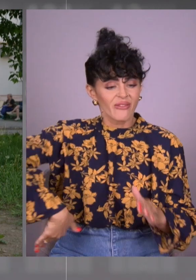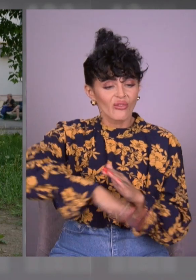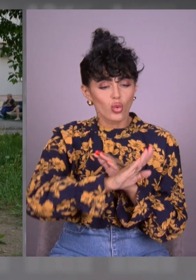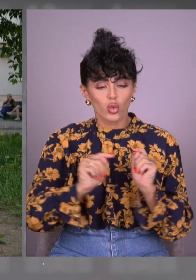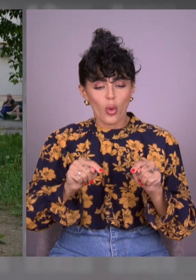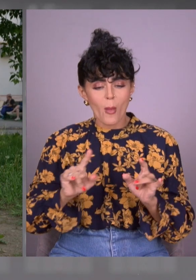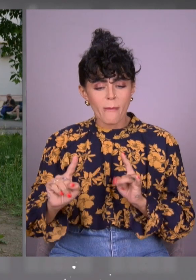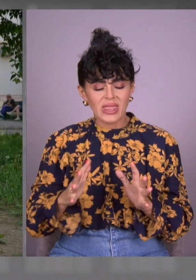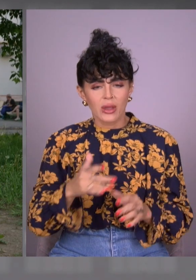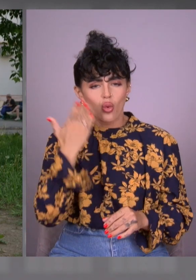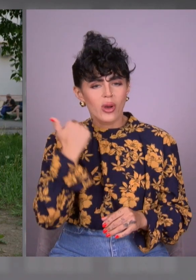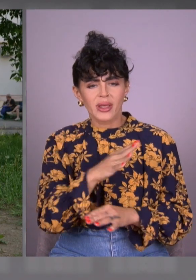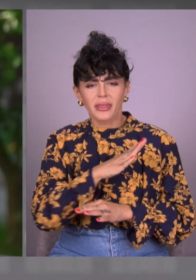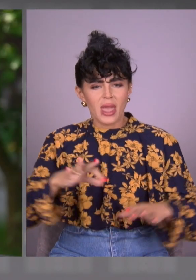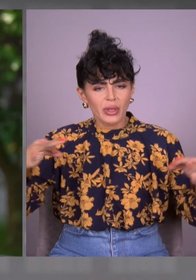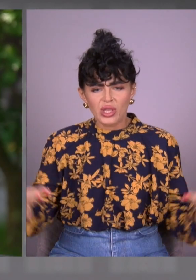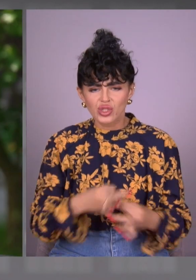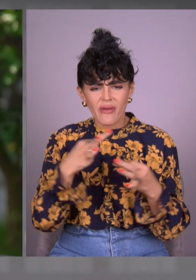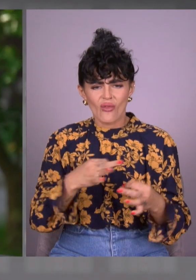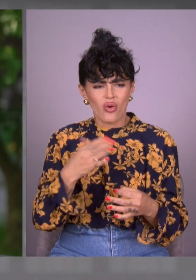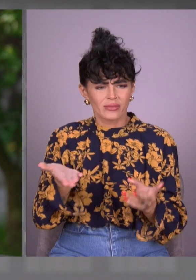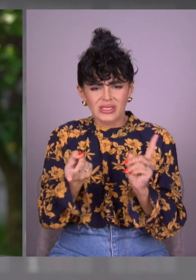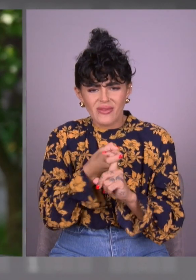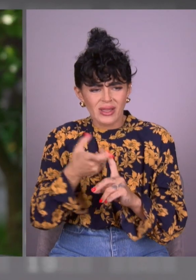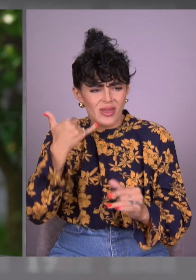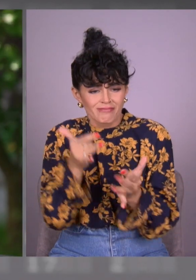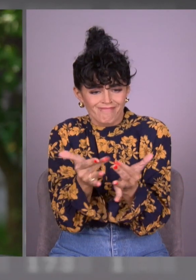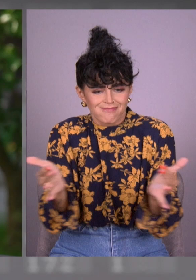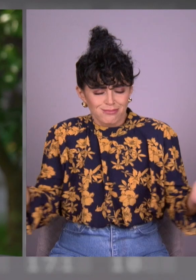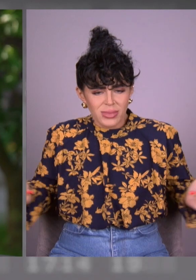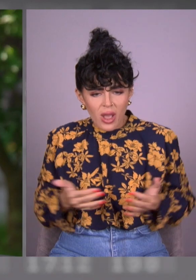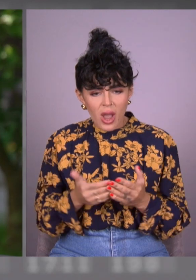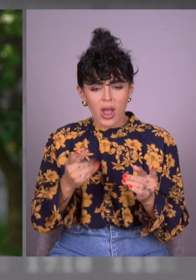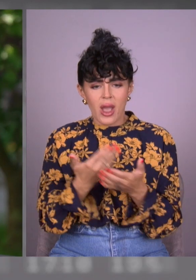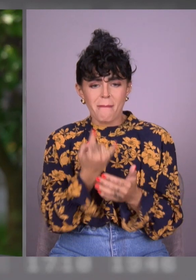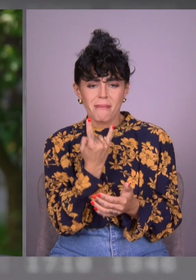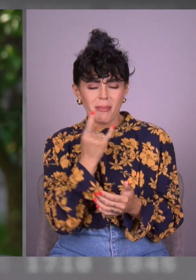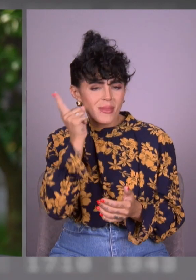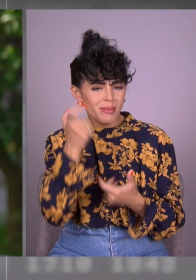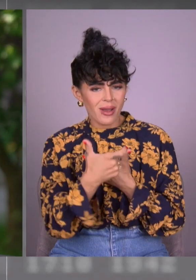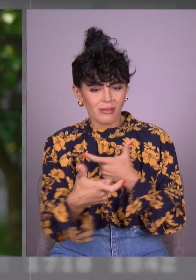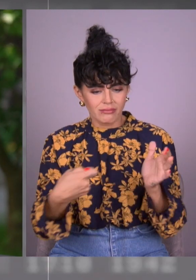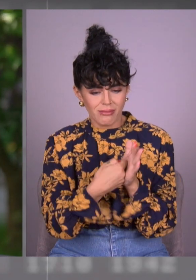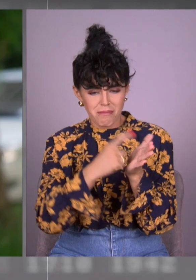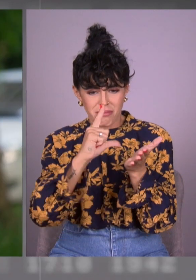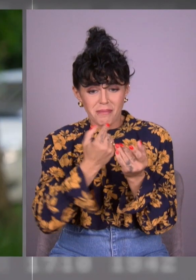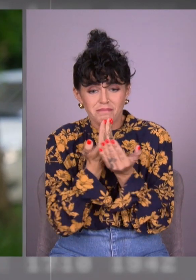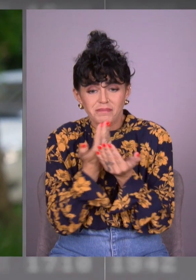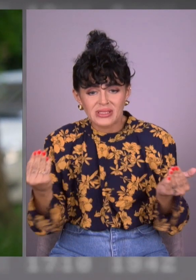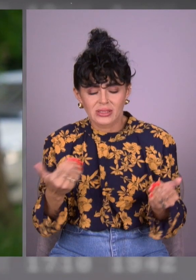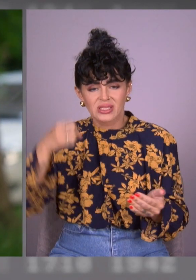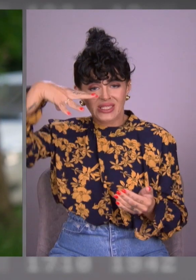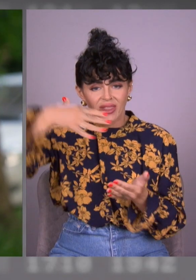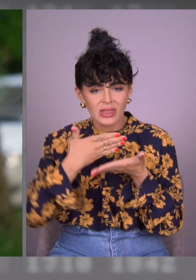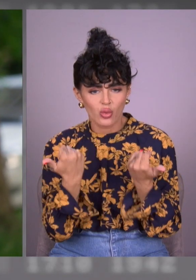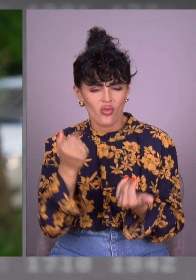не було майже ніяких комунікацій, коли ти розумієш, що останній заряд на телефоні, коли ти розумієш, що світла